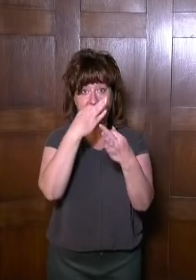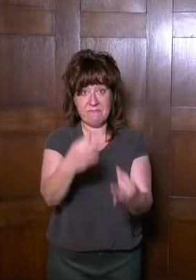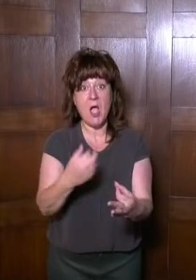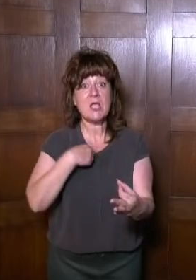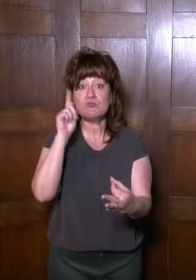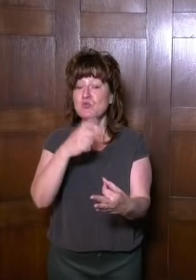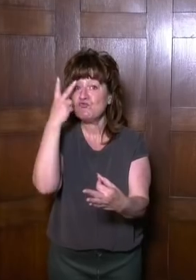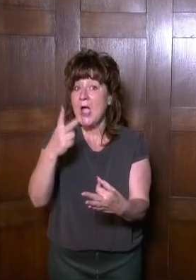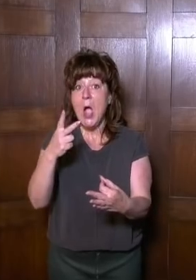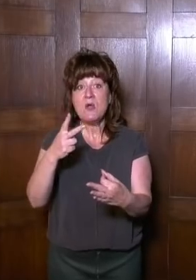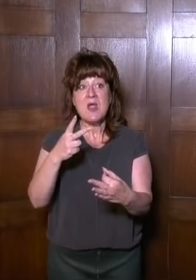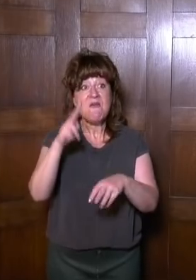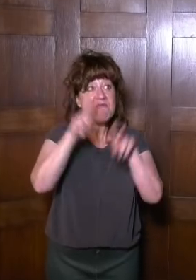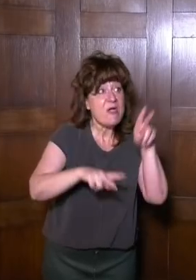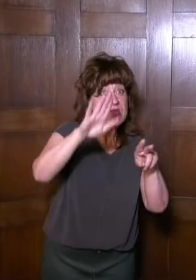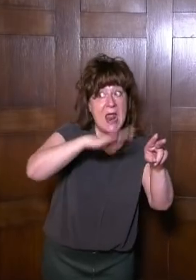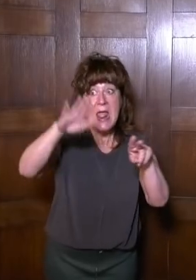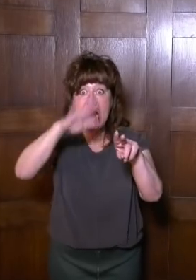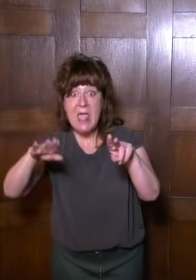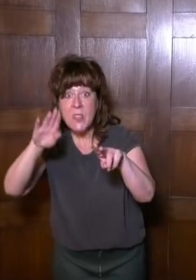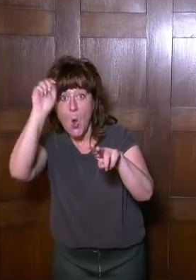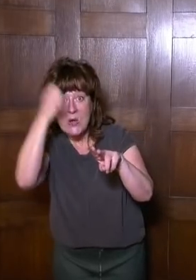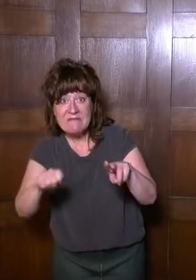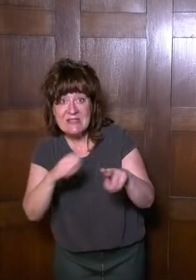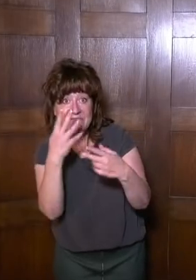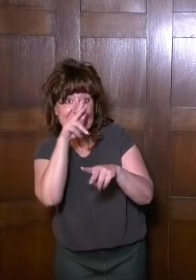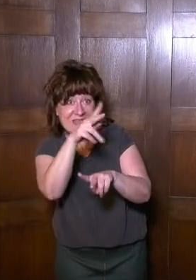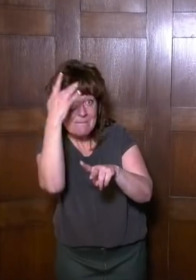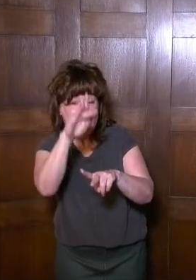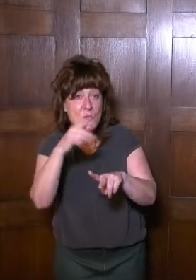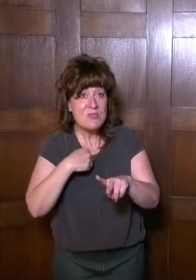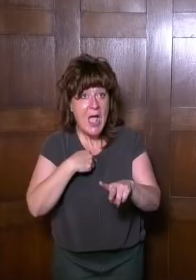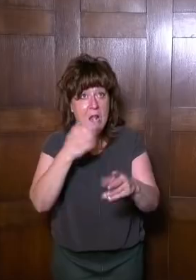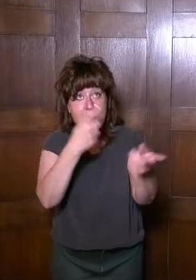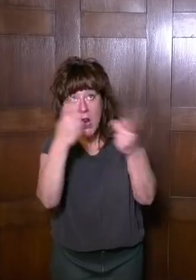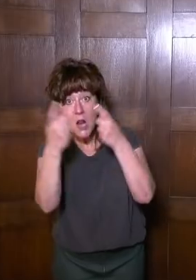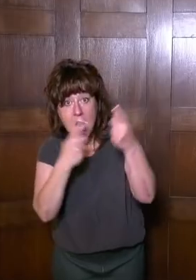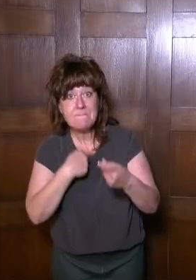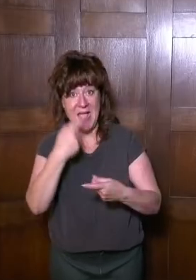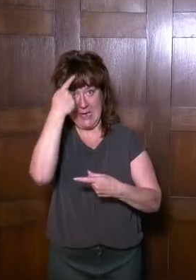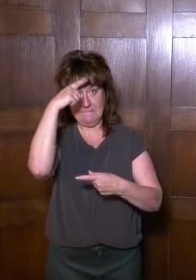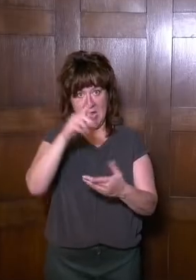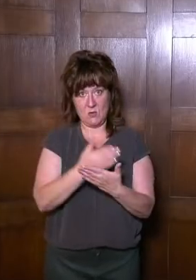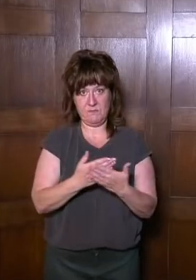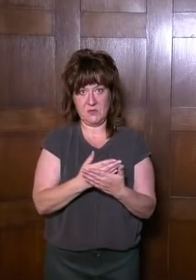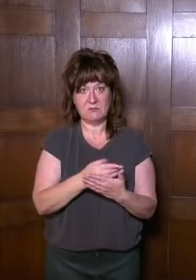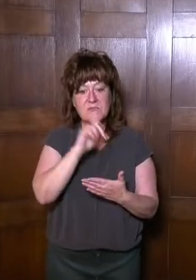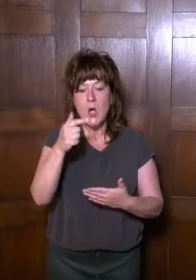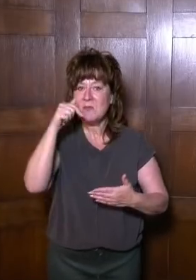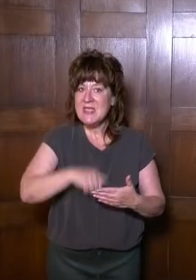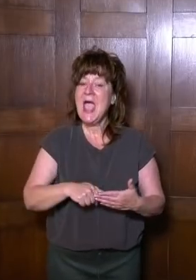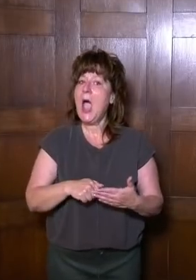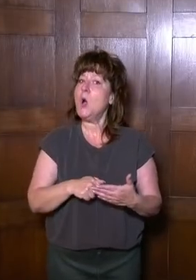Universitäten in verschiedenen Ländern der Welt sehen und daraus mein Meinungsspektrum bringen. Deswegen haben wir dann auch ein Stück weit im